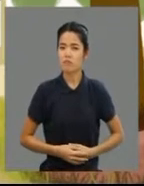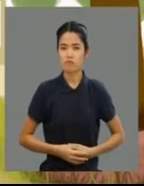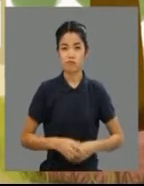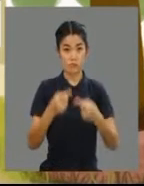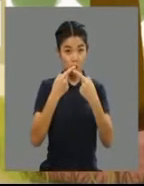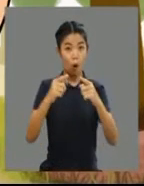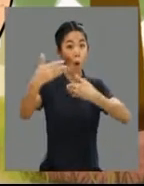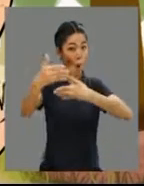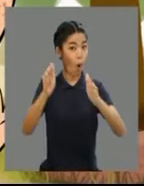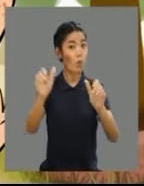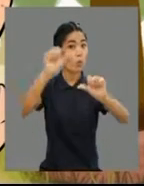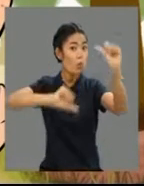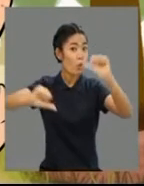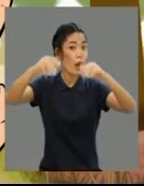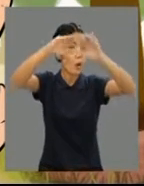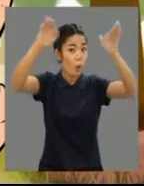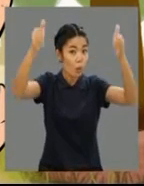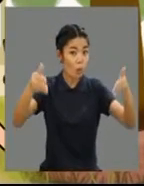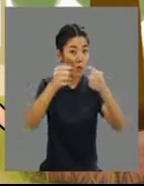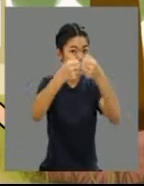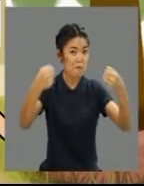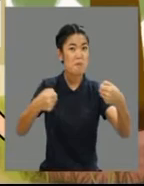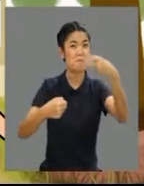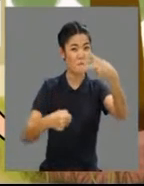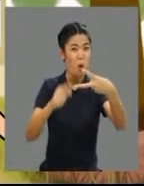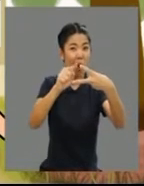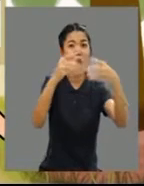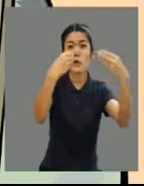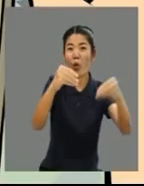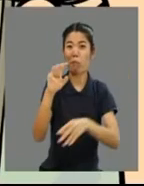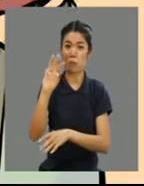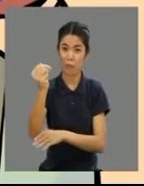แต่ตู้ในห้องวิทย์มี2ตู้นะตู้กระจกกับตู้ไม้อ่ะ